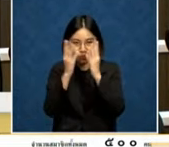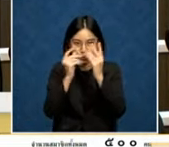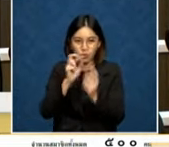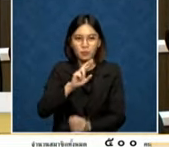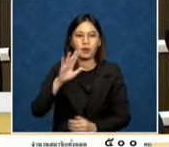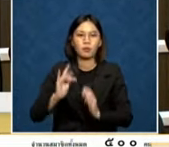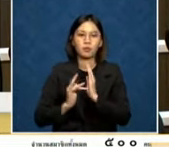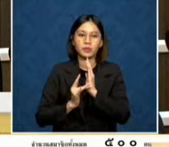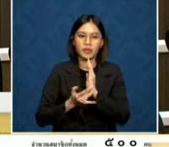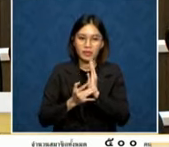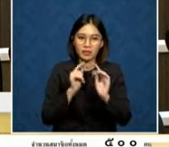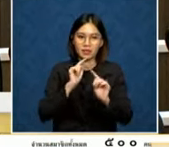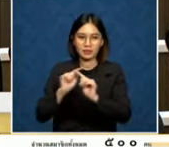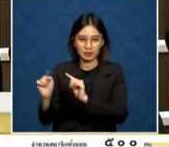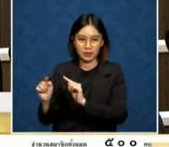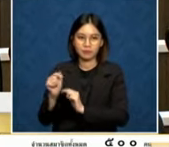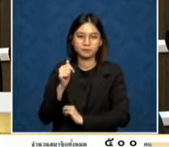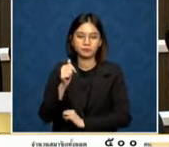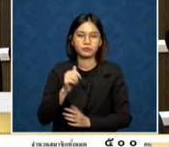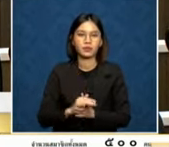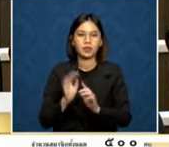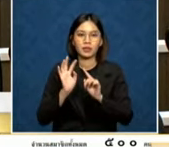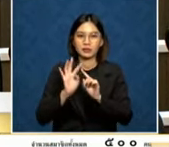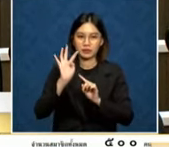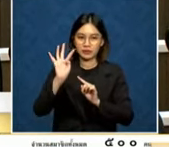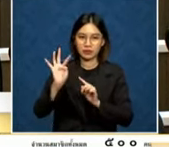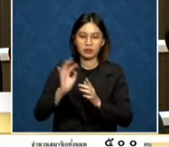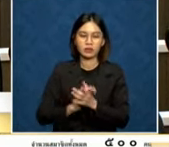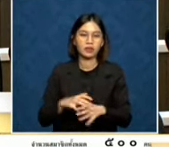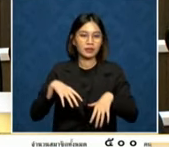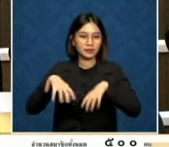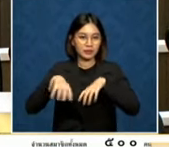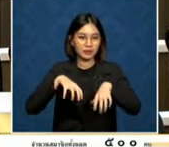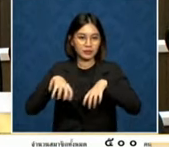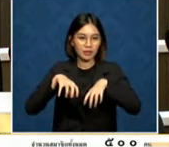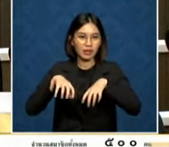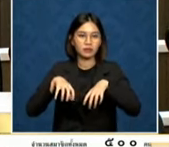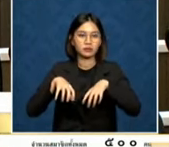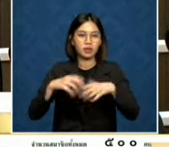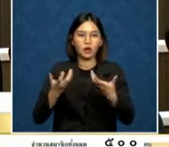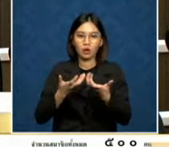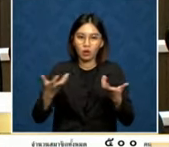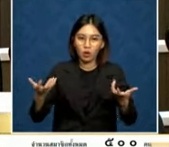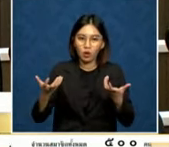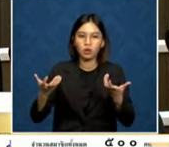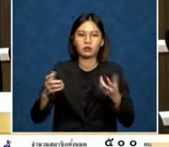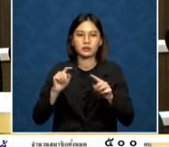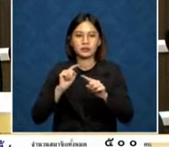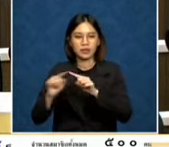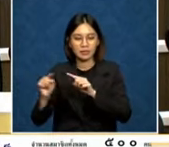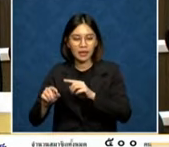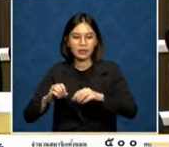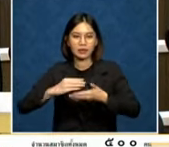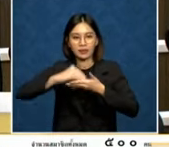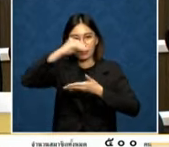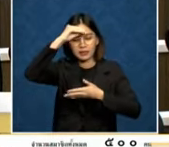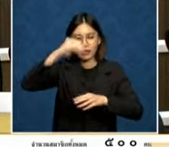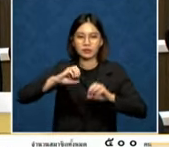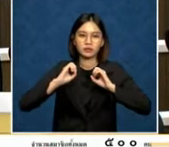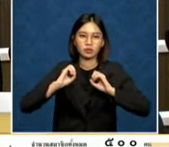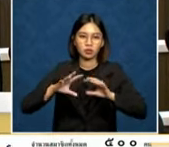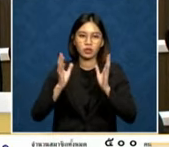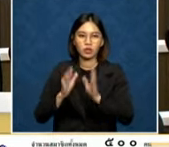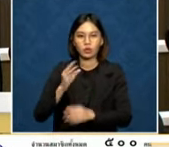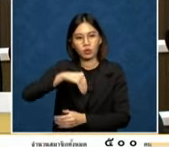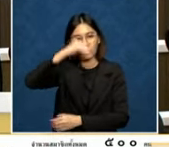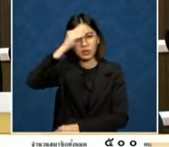เทคโนโลยีสารสนเทศ 4จัดสรรสื่อวัสดุอุปกรณ์การเรียนการสอนให้นักเรียน